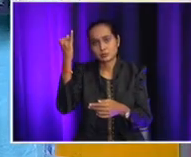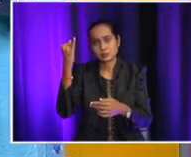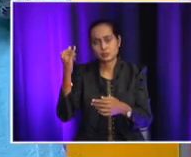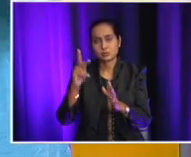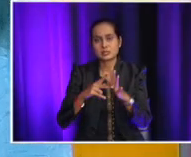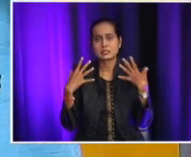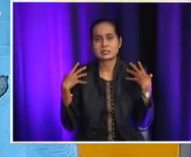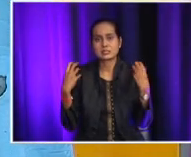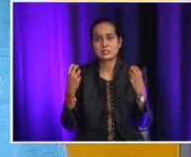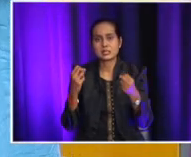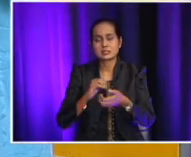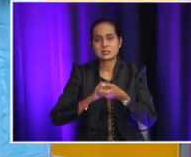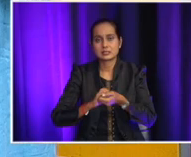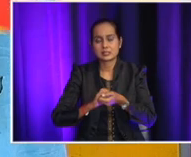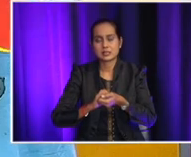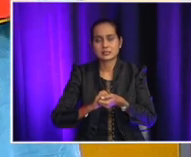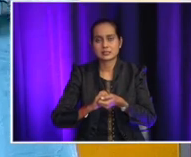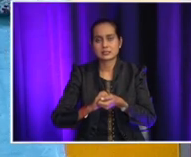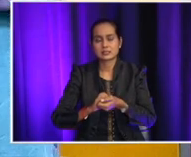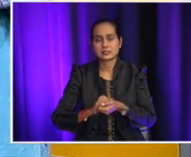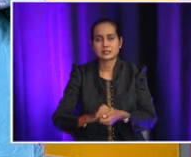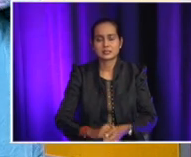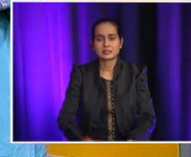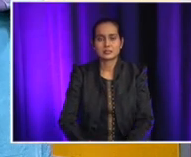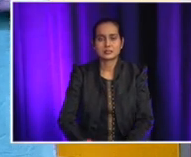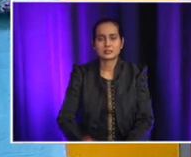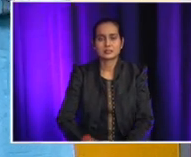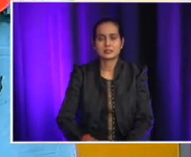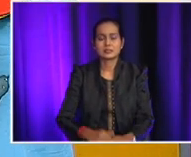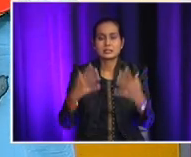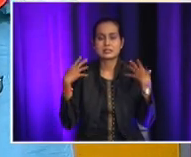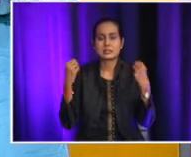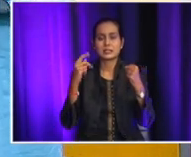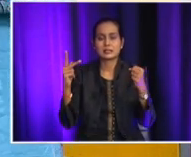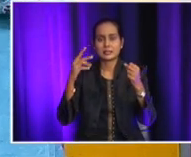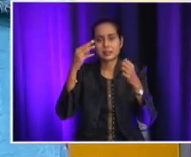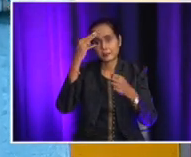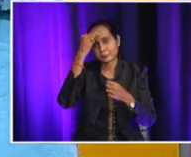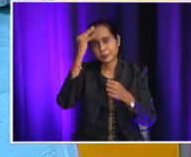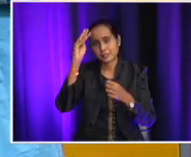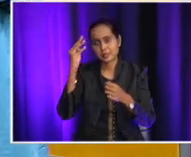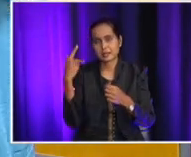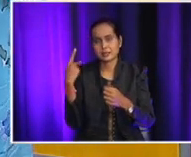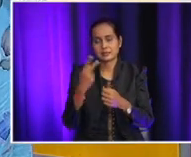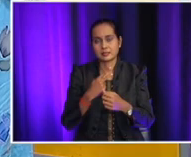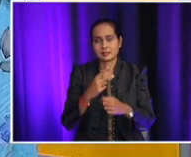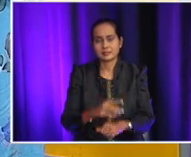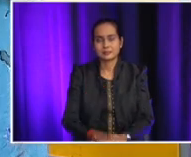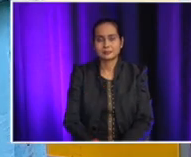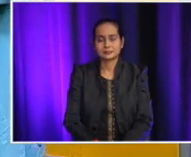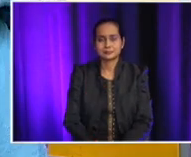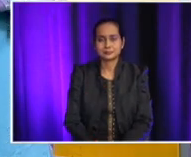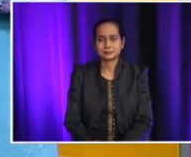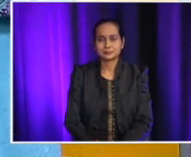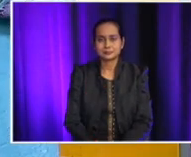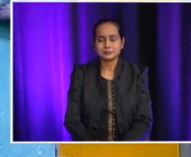kesehatannya membaca juga dapat menyehatkan Minda Kita sebenarnya terapi seperti yang akan masukkan